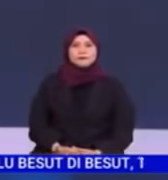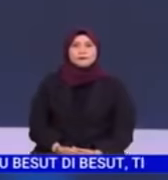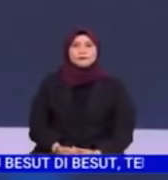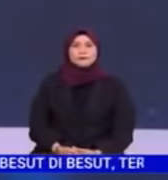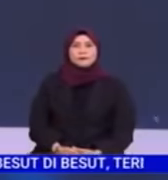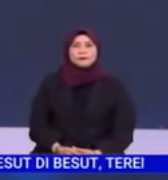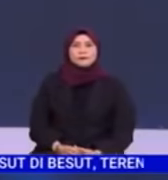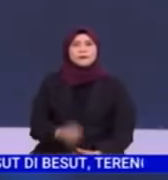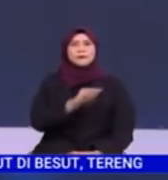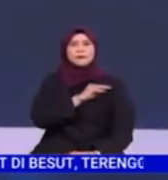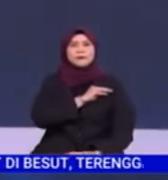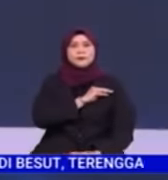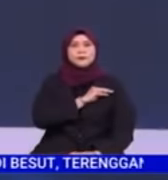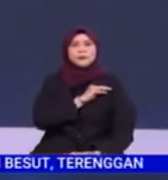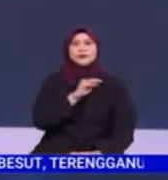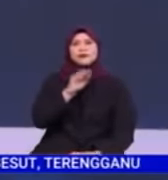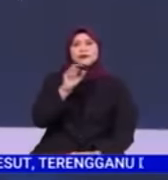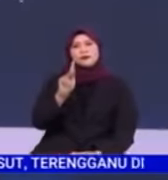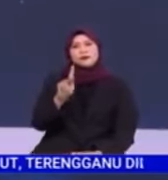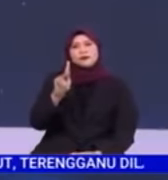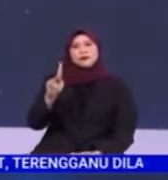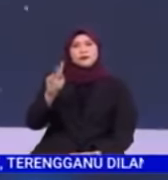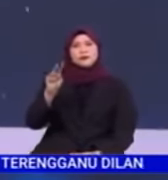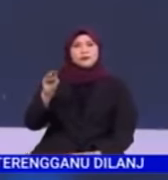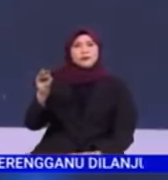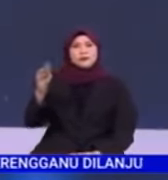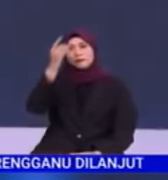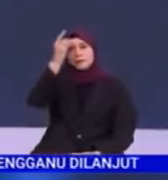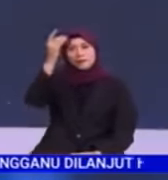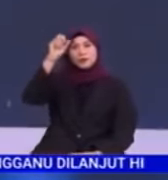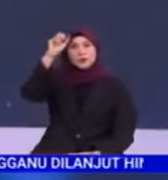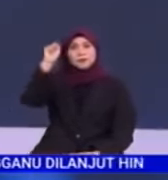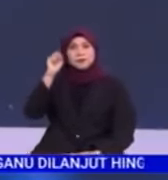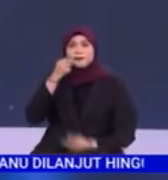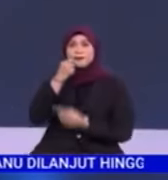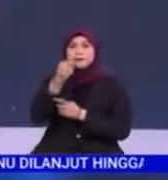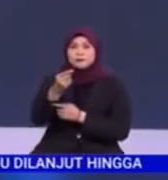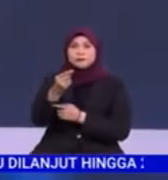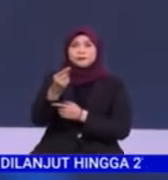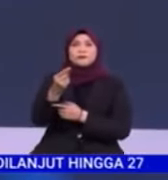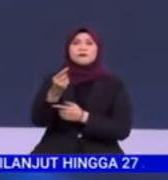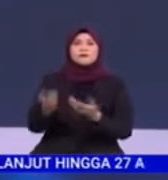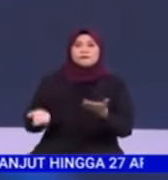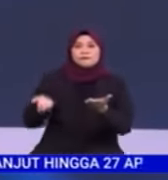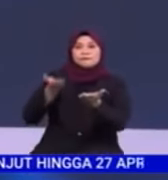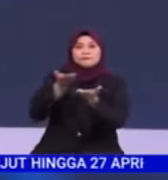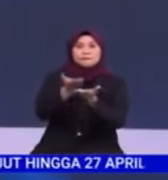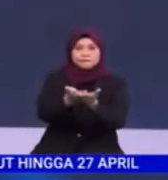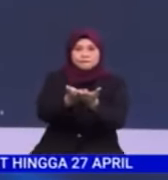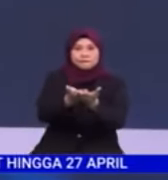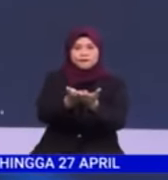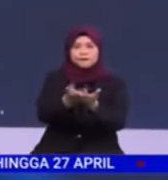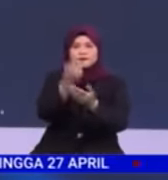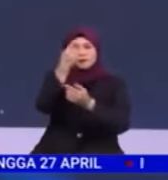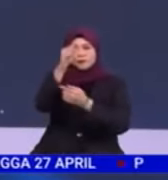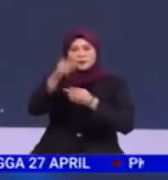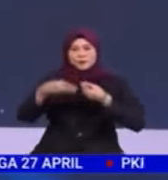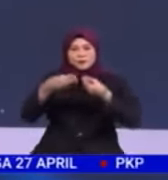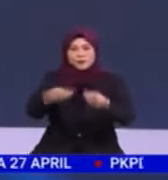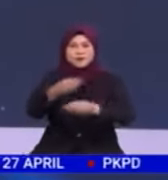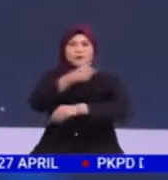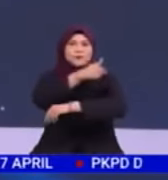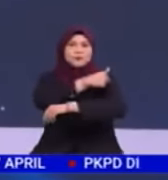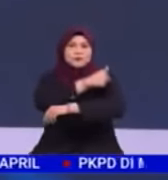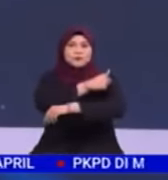menteri komunikasi dan multimedia Dato Saifuddin Abdullah Pulau menyatakan pihaknya telah mengemukakan permohonan agar pemberian